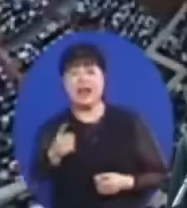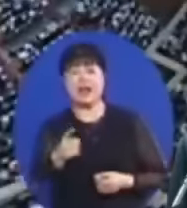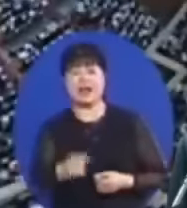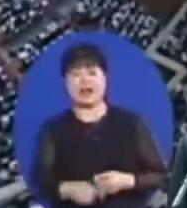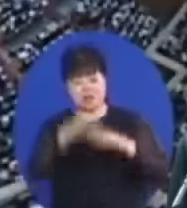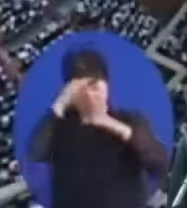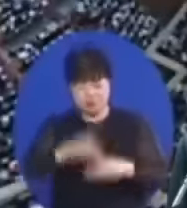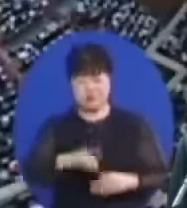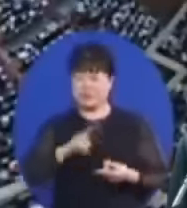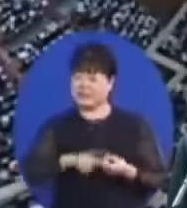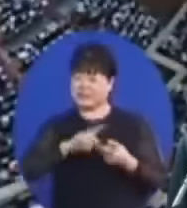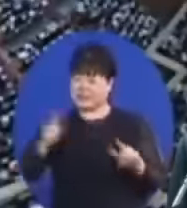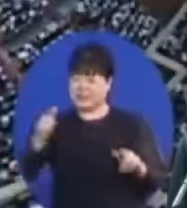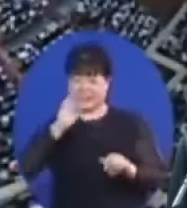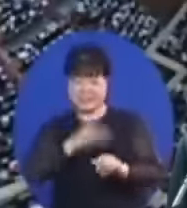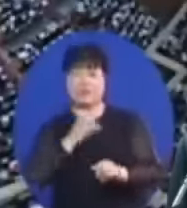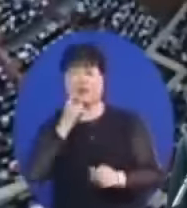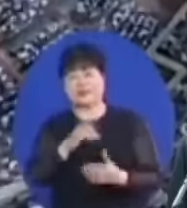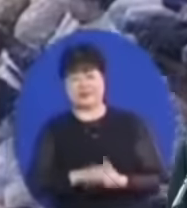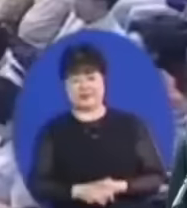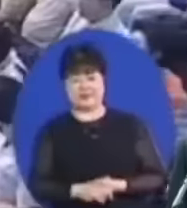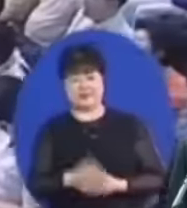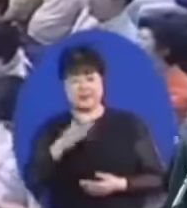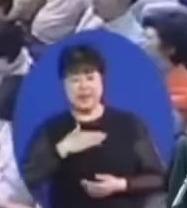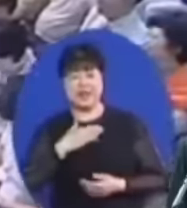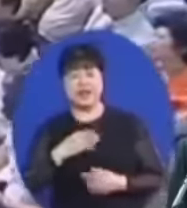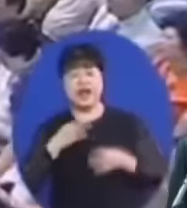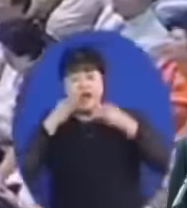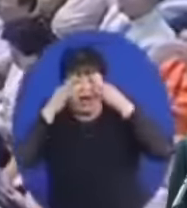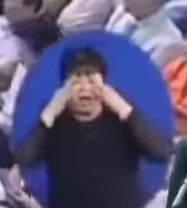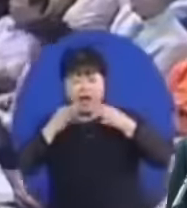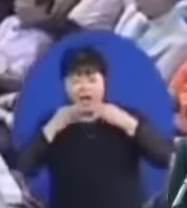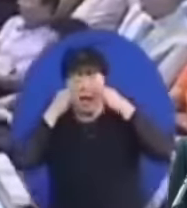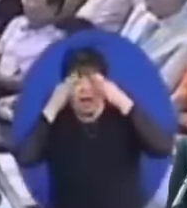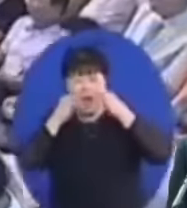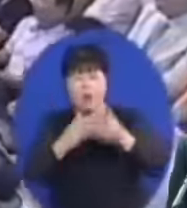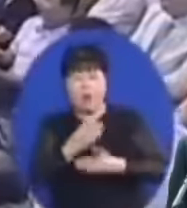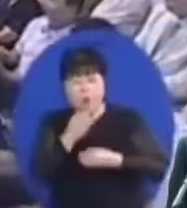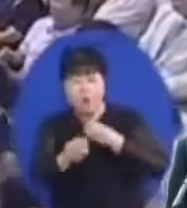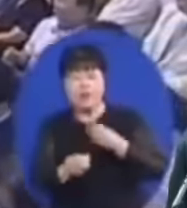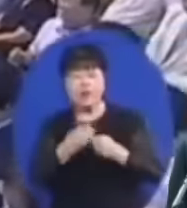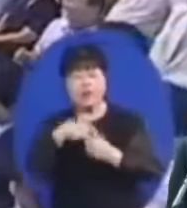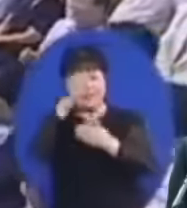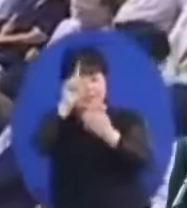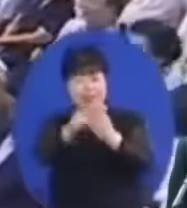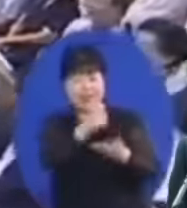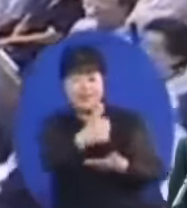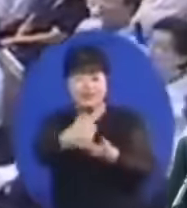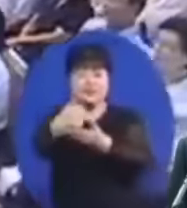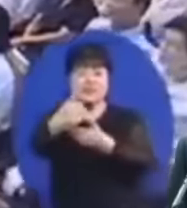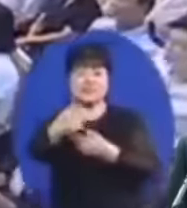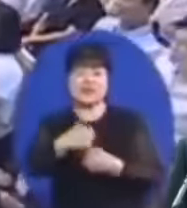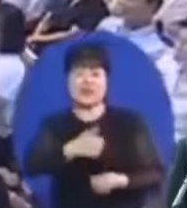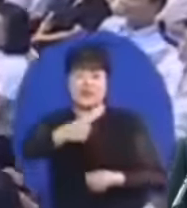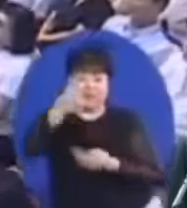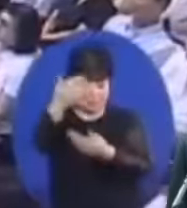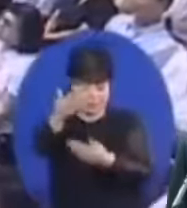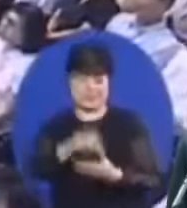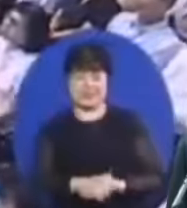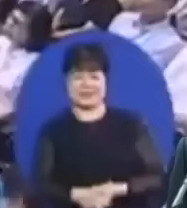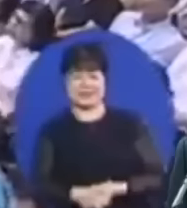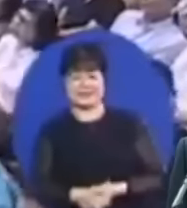그런 잘못된 생각인 것입니다. 내가 전심전력으로 회개하고 나가면 주님께서 우리를 받아주시는